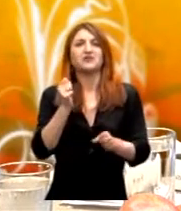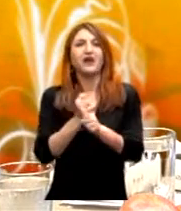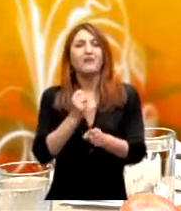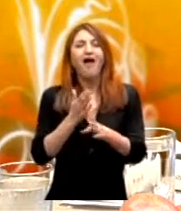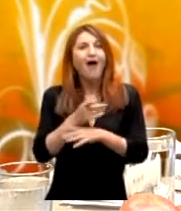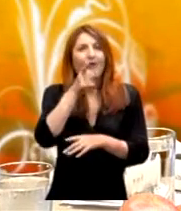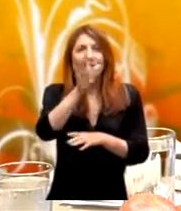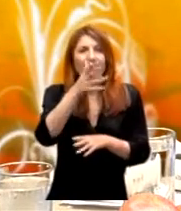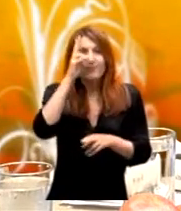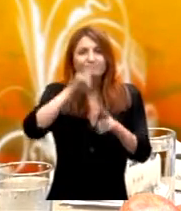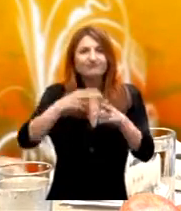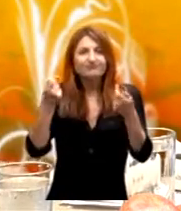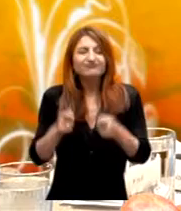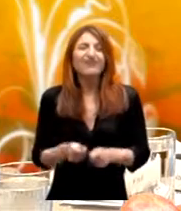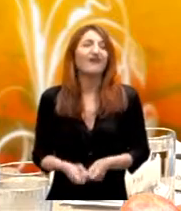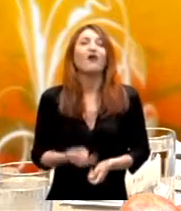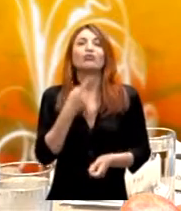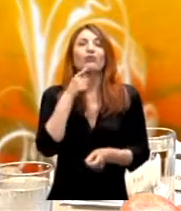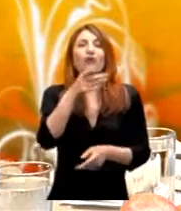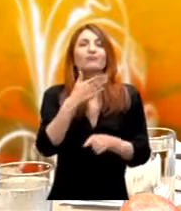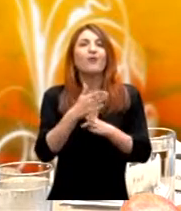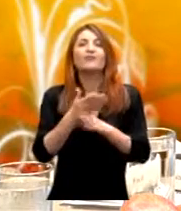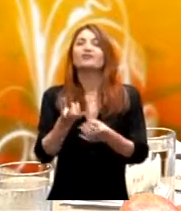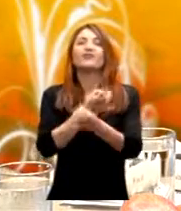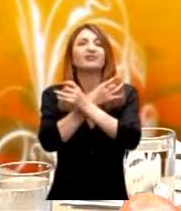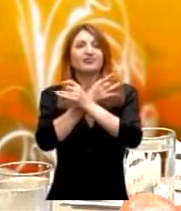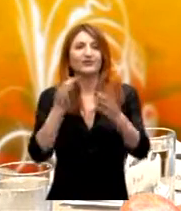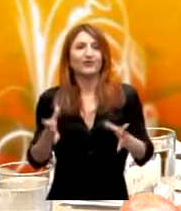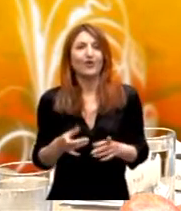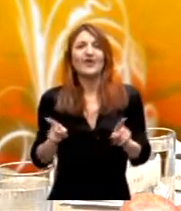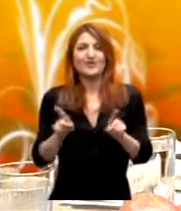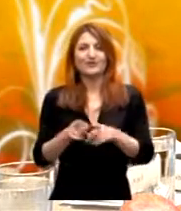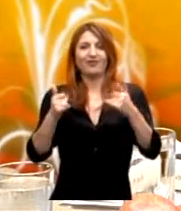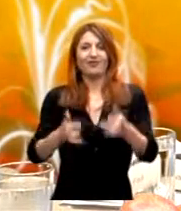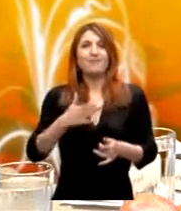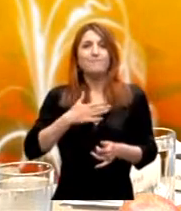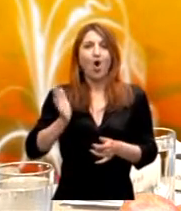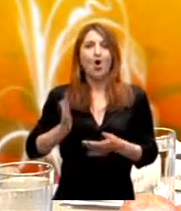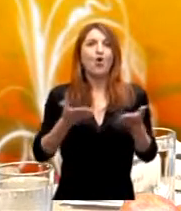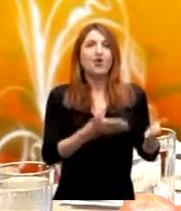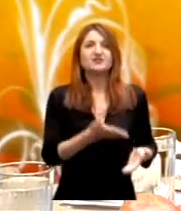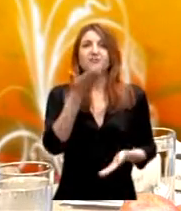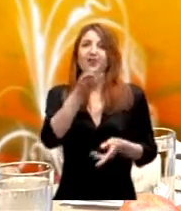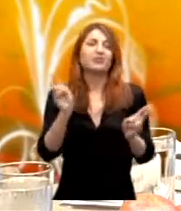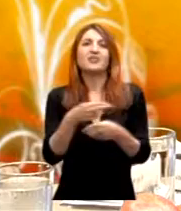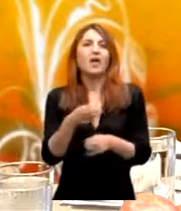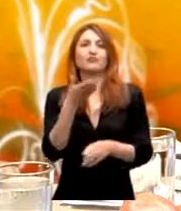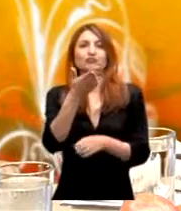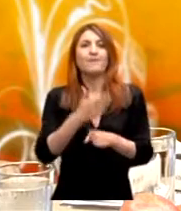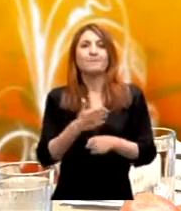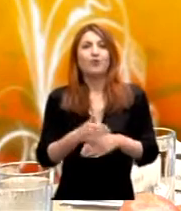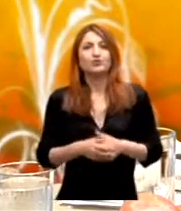ne može niko pomoći, pa vam neće pomoći ni današnji moj gost, možda ja bih